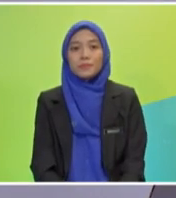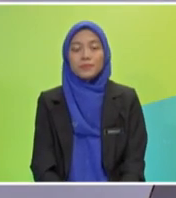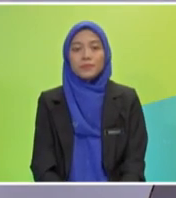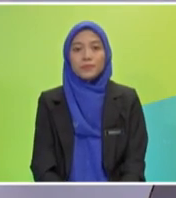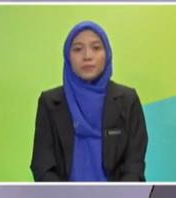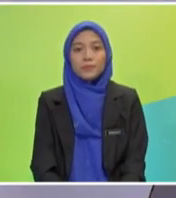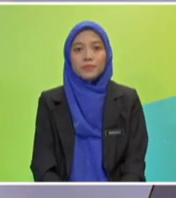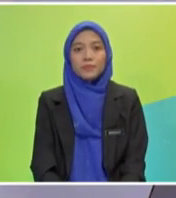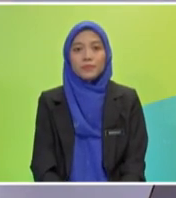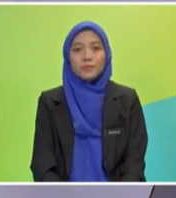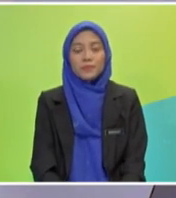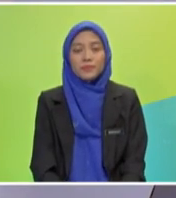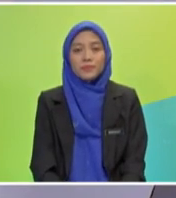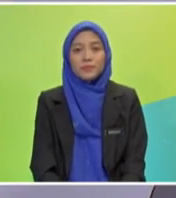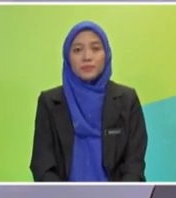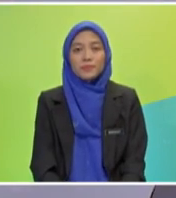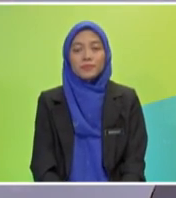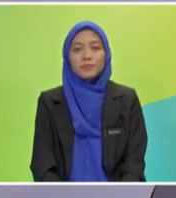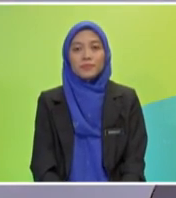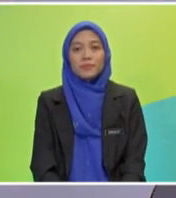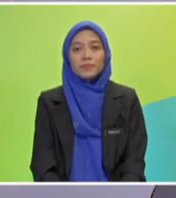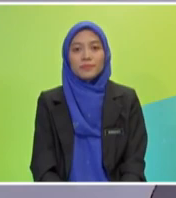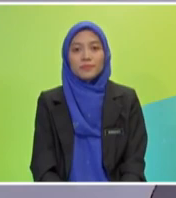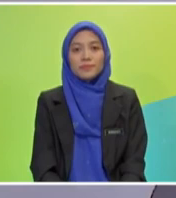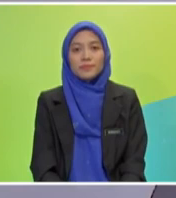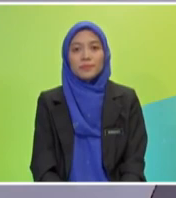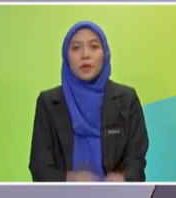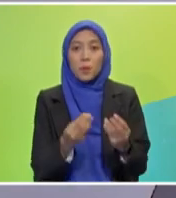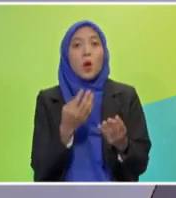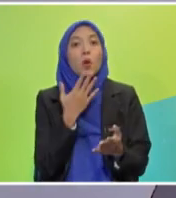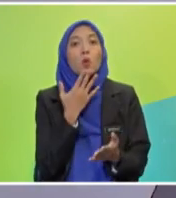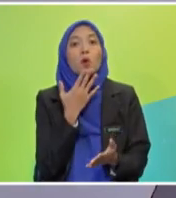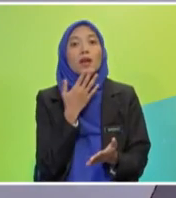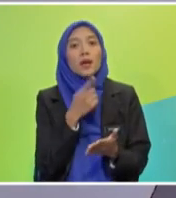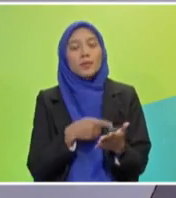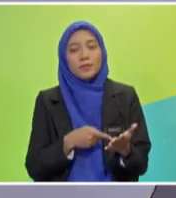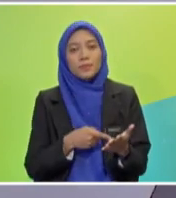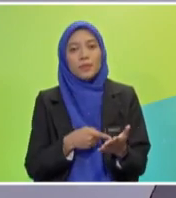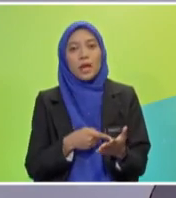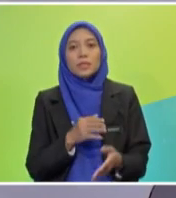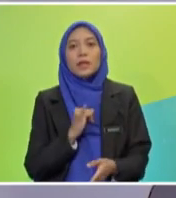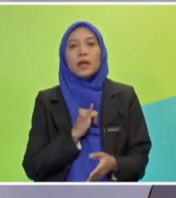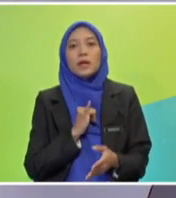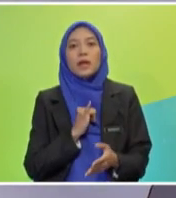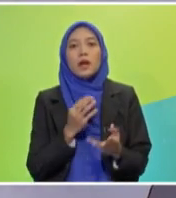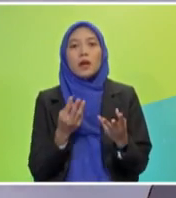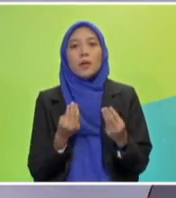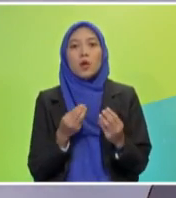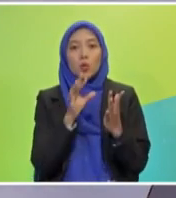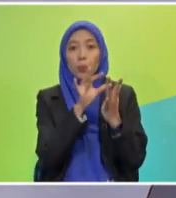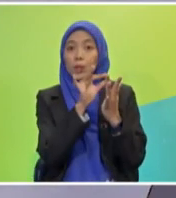Tak dengar, Iman buka mic. Warna apa? Cikgu, saya mahu